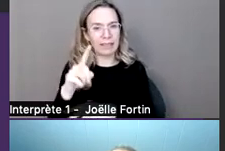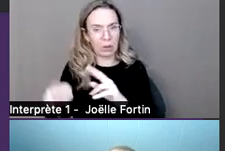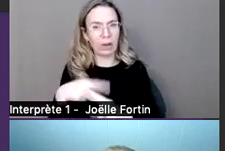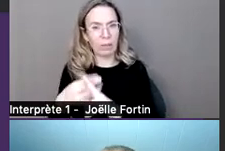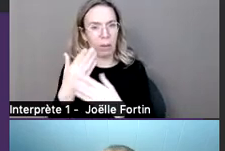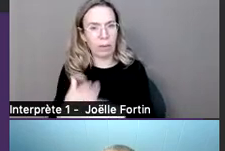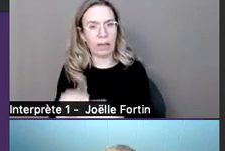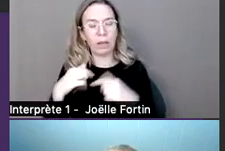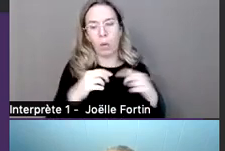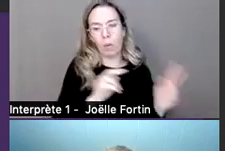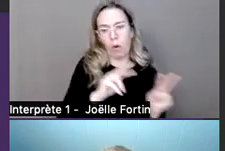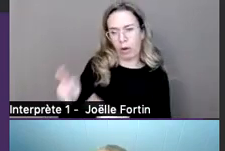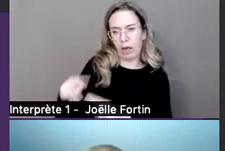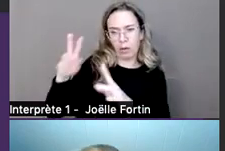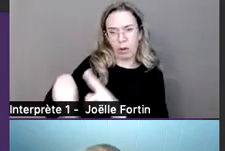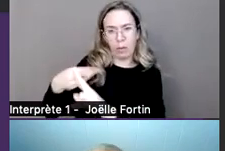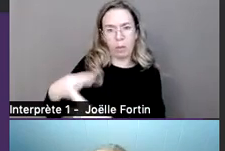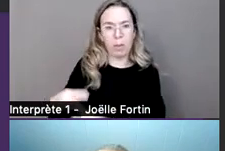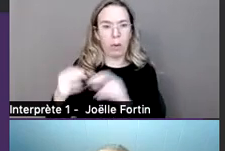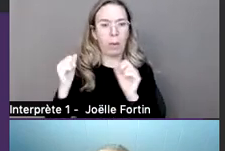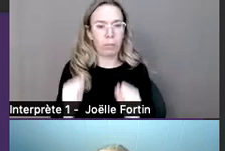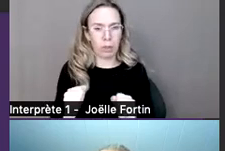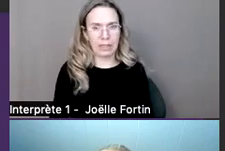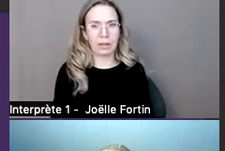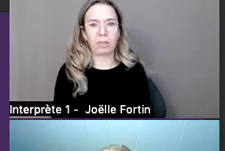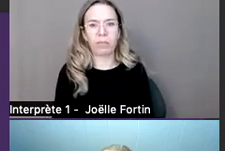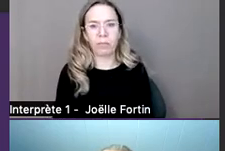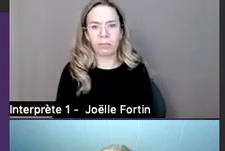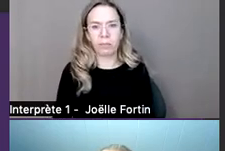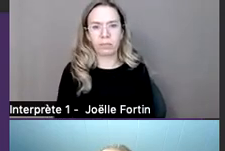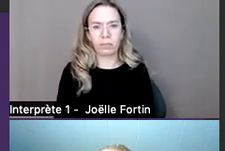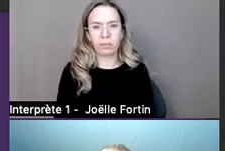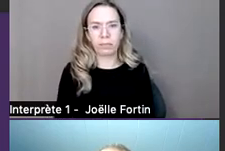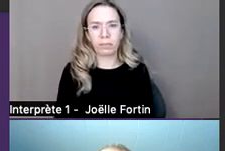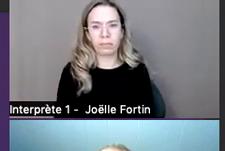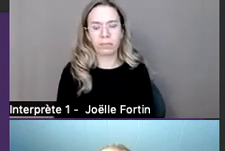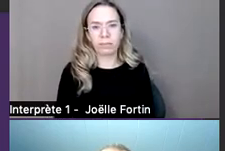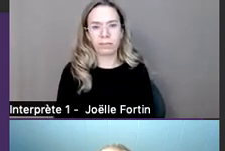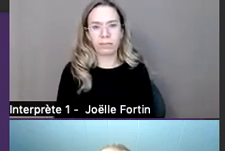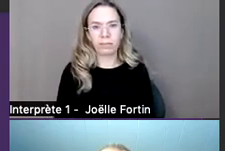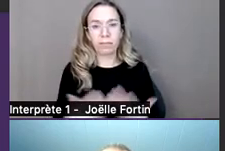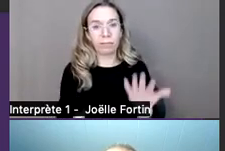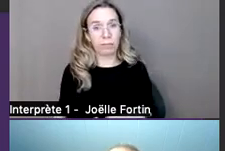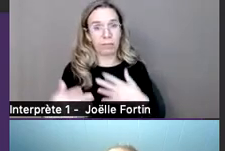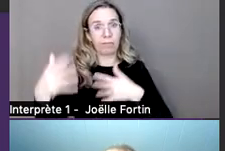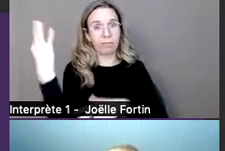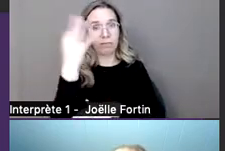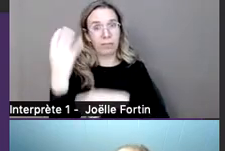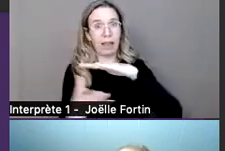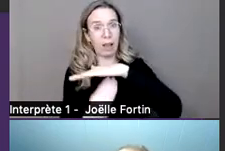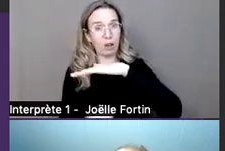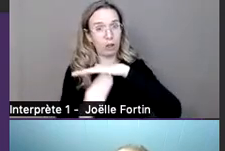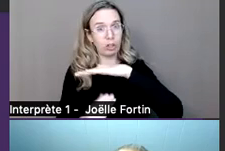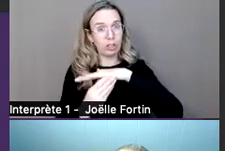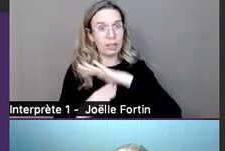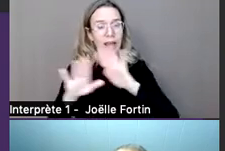nous pourrons passer à travers à la fin et poser les questions. L'enregistrement de ce séminaire sera disponible sur